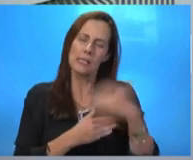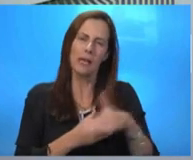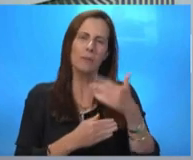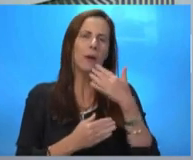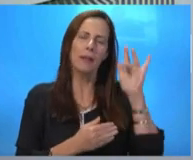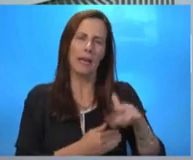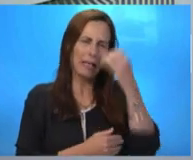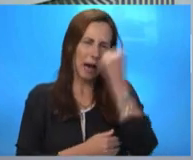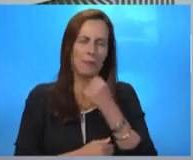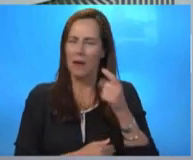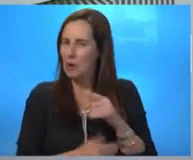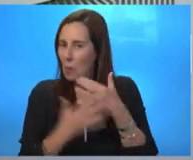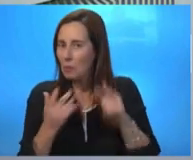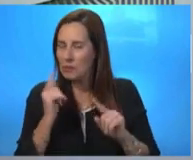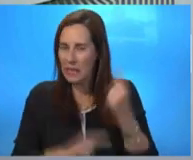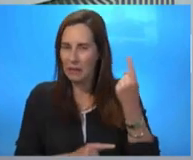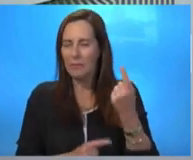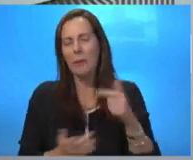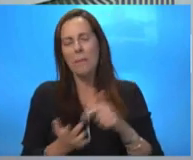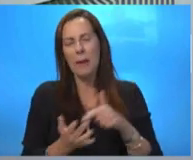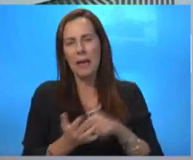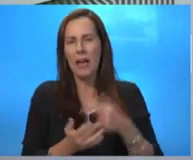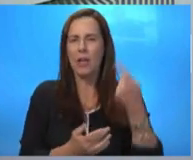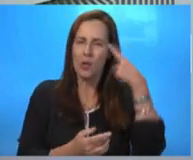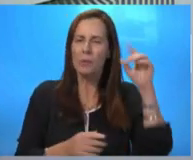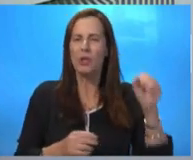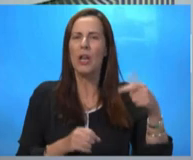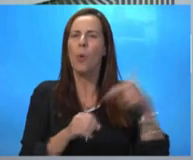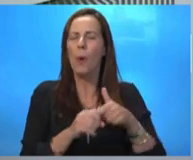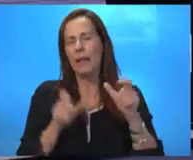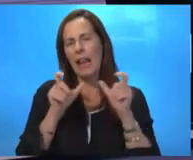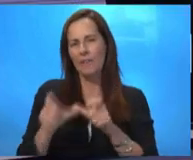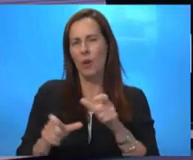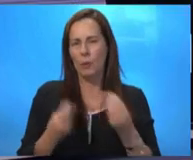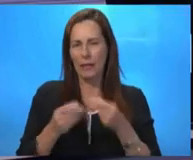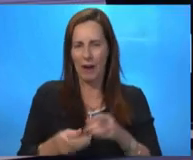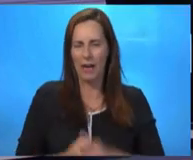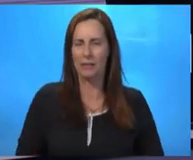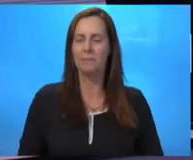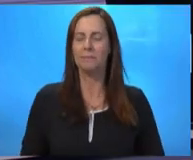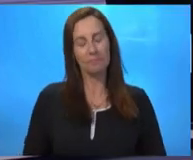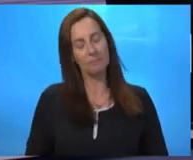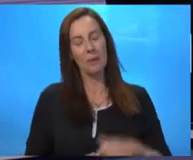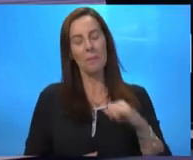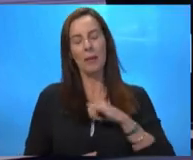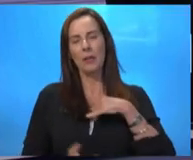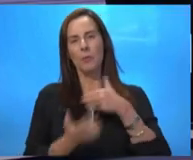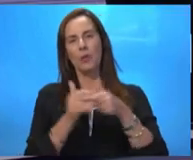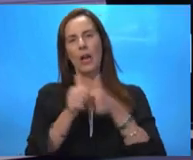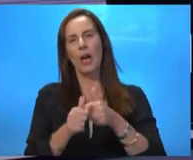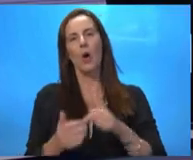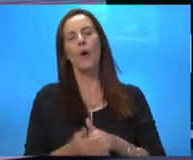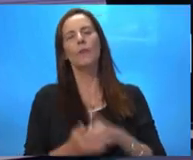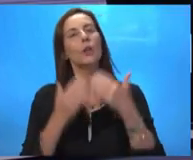לחמאס, ואפילו לא ברור אם זה יקרה, נוכח איזושהי יוזמה של קווייט לבלום את המהלך הזה. מעניין. טוב, אנחנו נמשיך לעקוב. נתן גוטמן, תודה